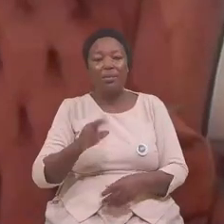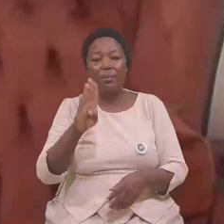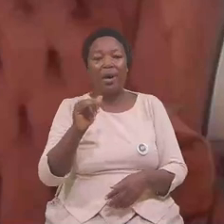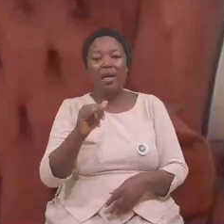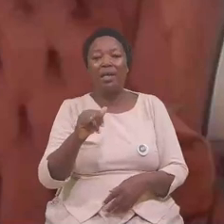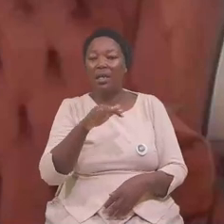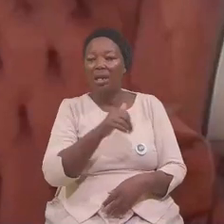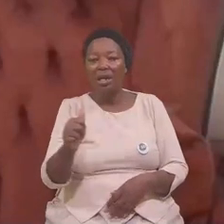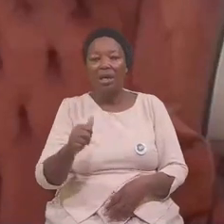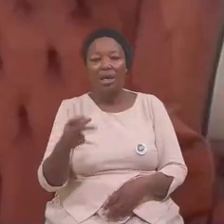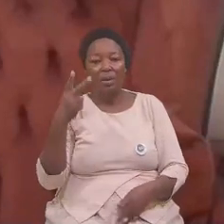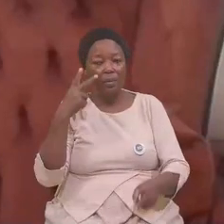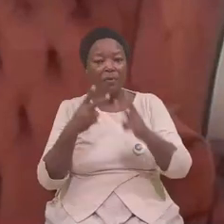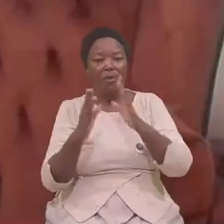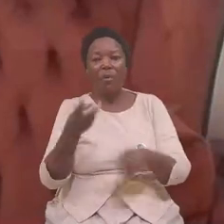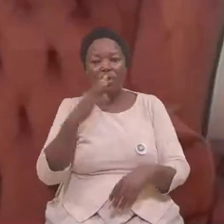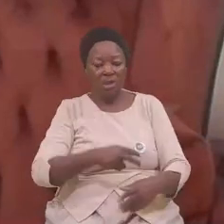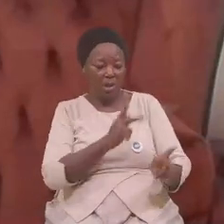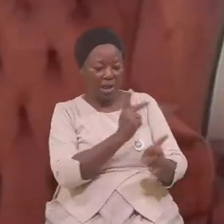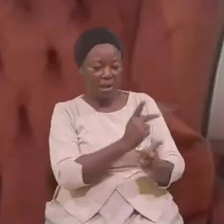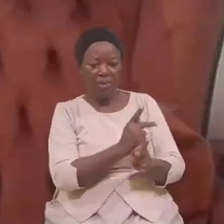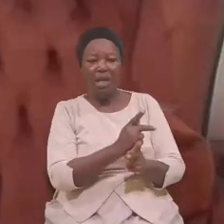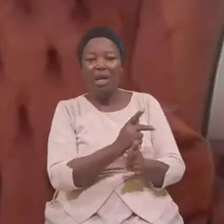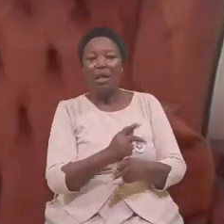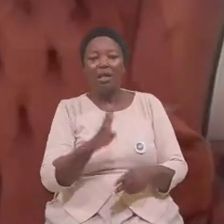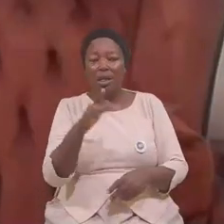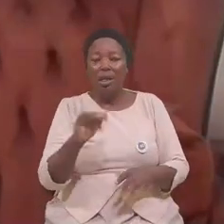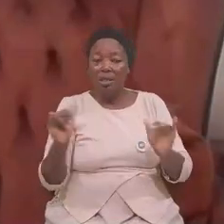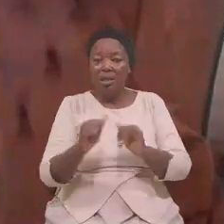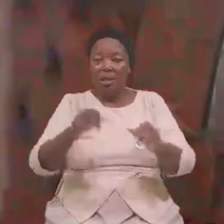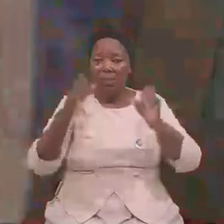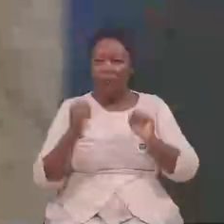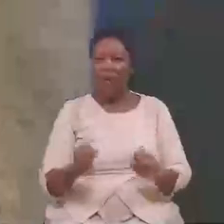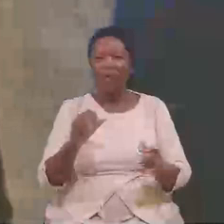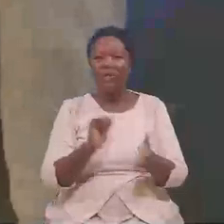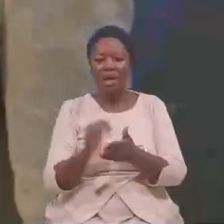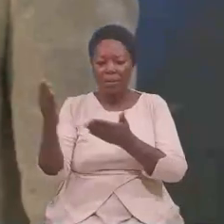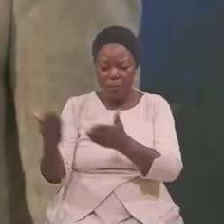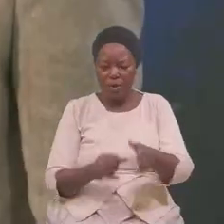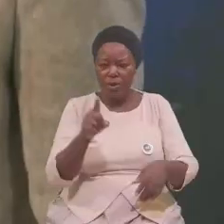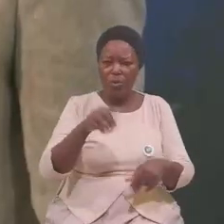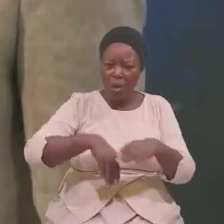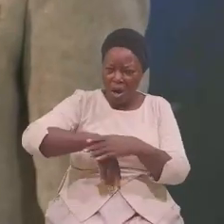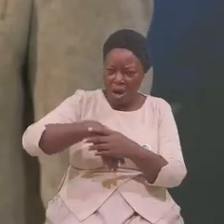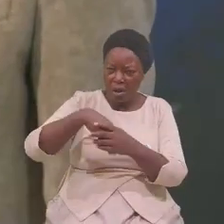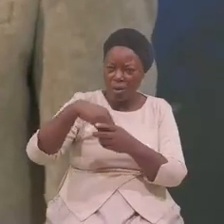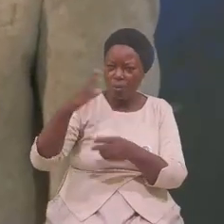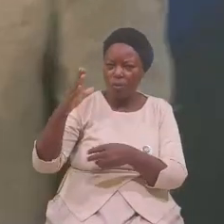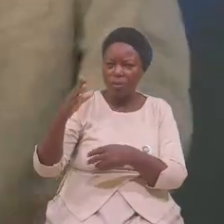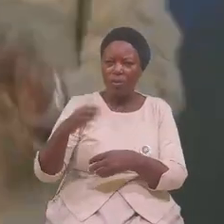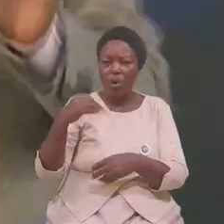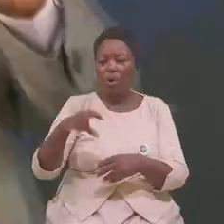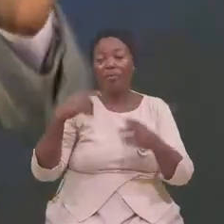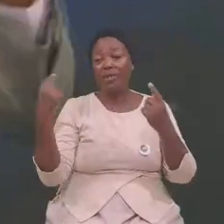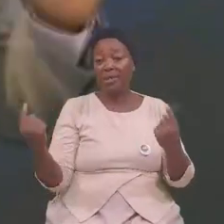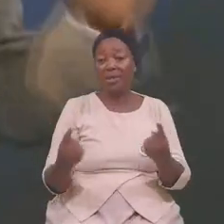Israël fut gardé. La même puissance qui te fait sortir du péché, c'est